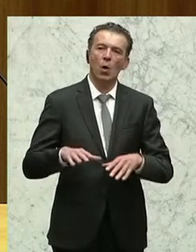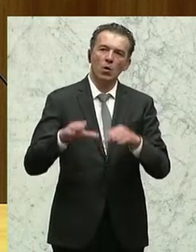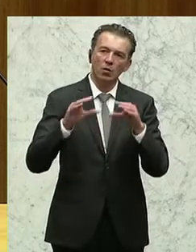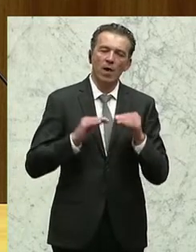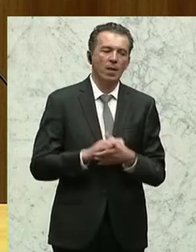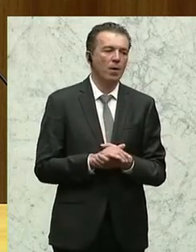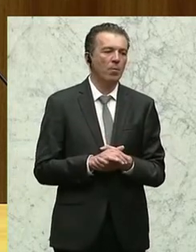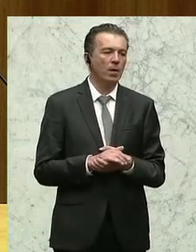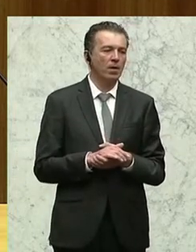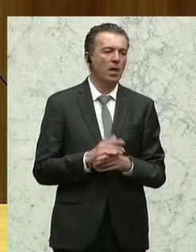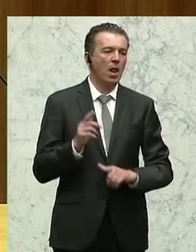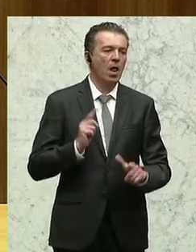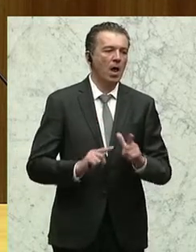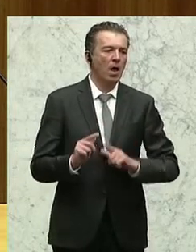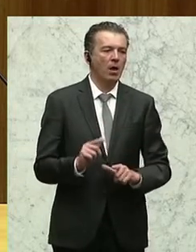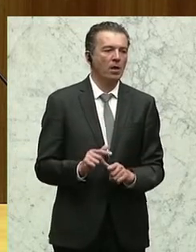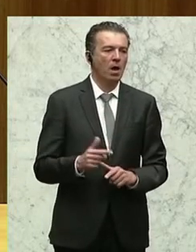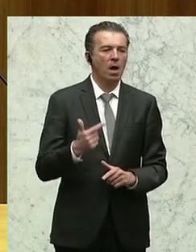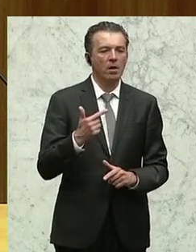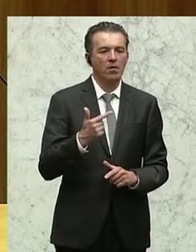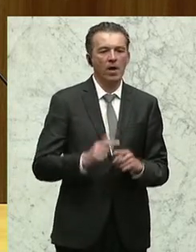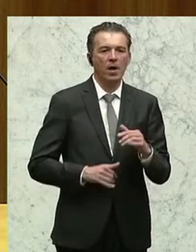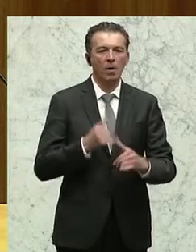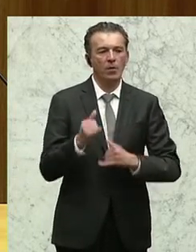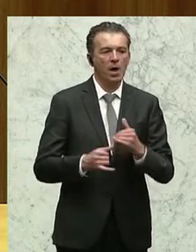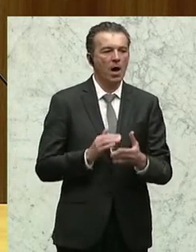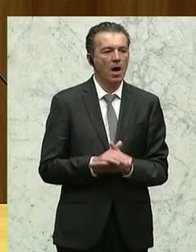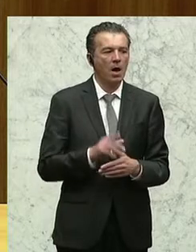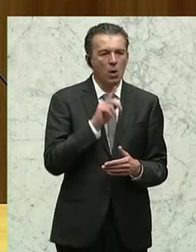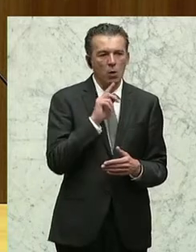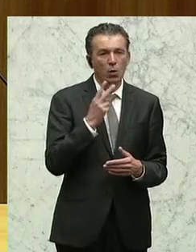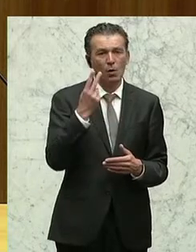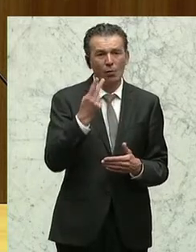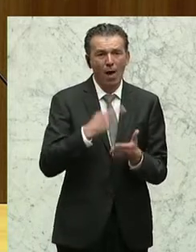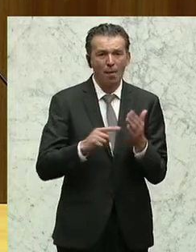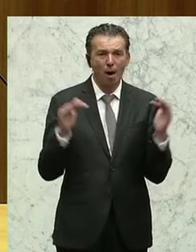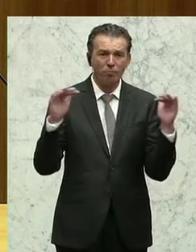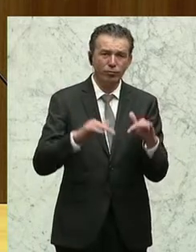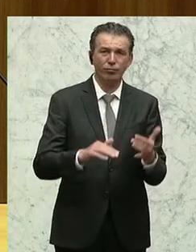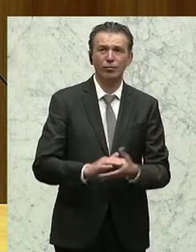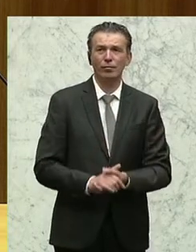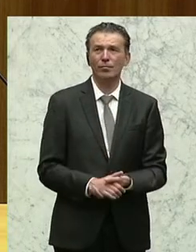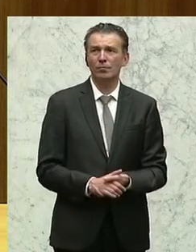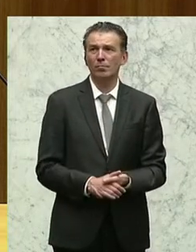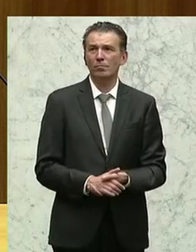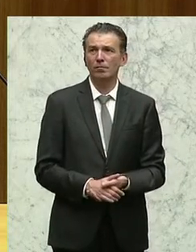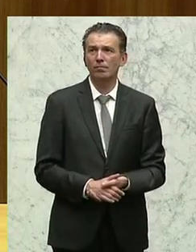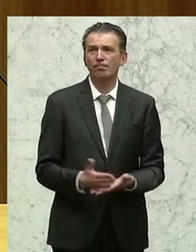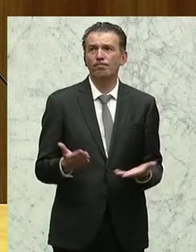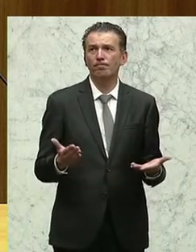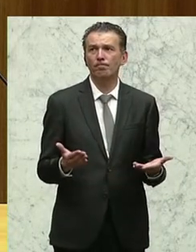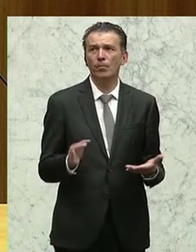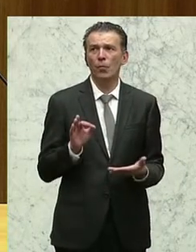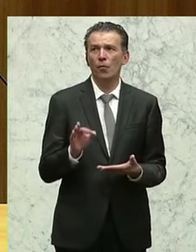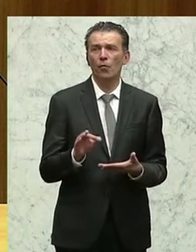wahrnehmen. Er hat nur leider in circa 2,5 Jahren nur 2-mal getagt. Das ist